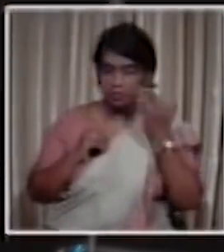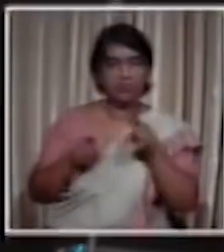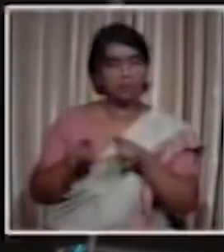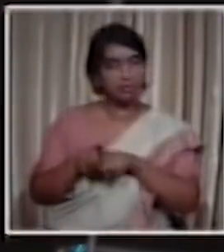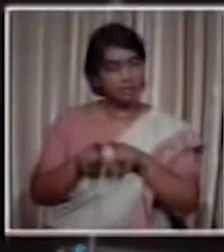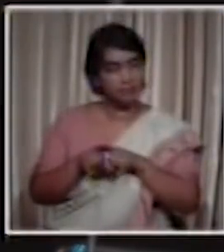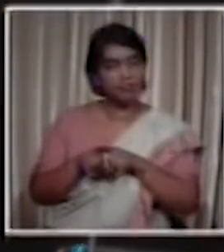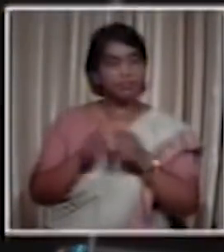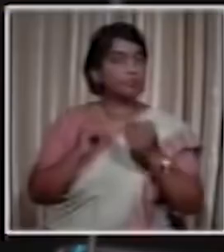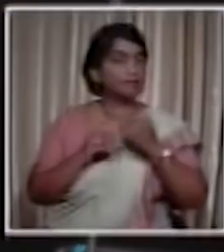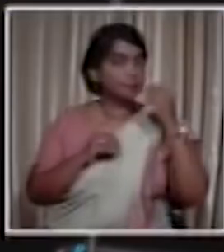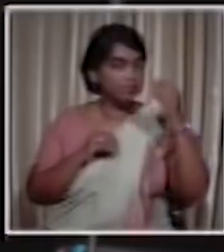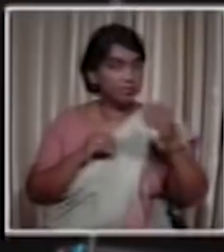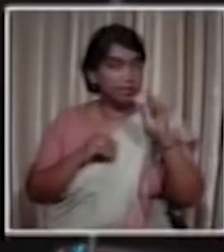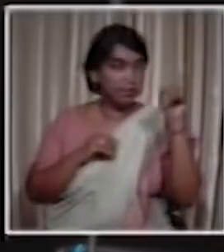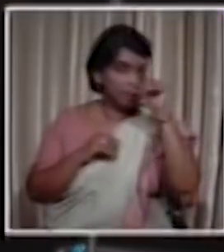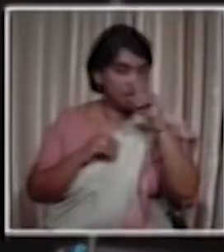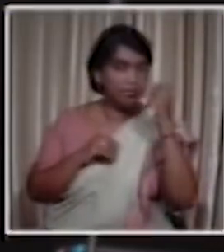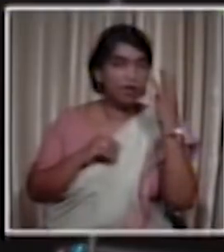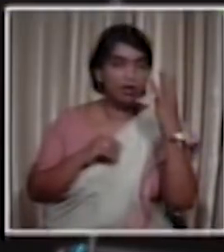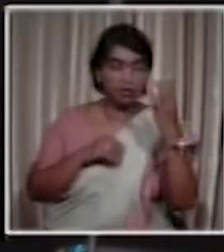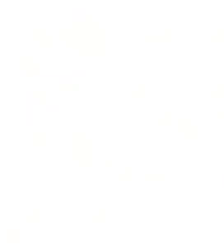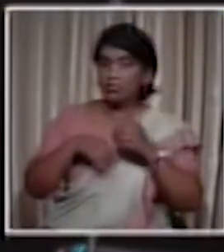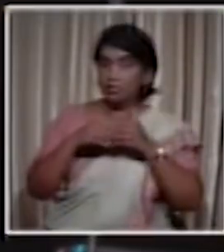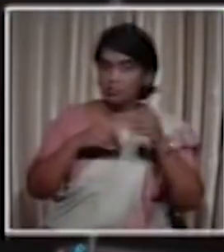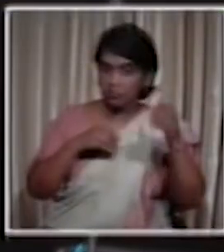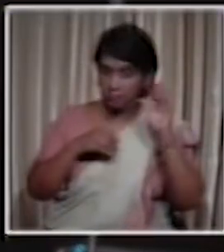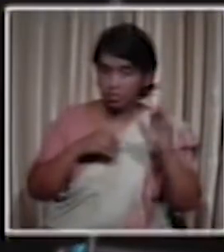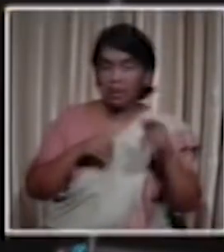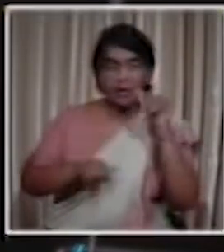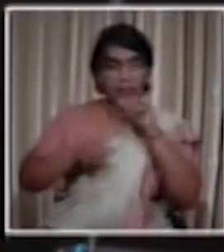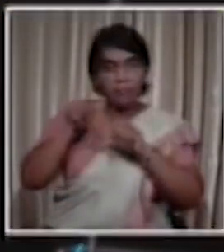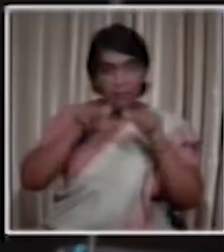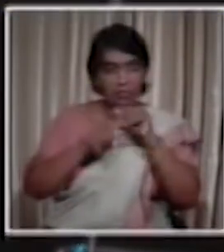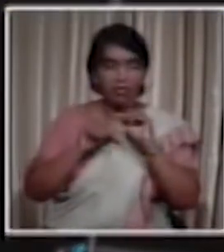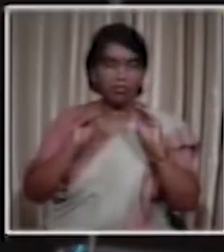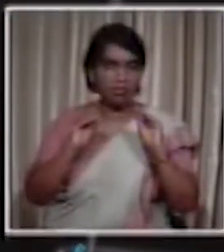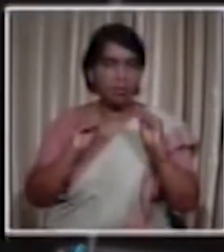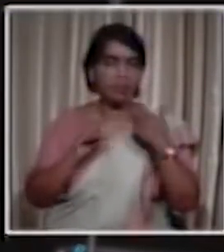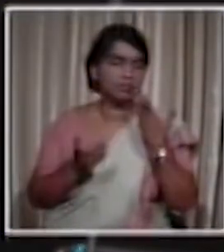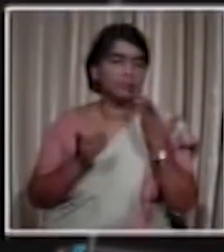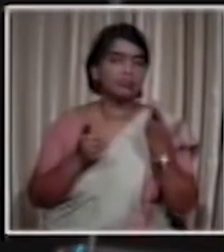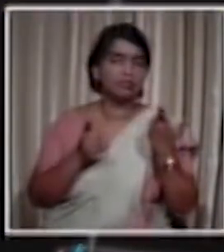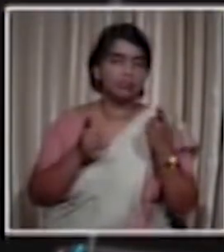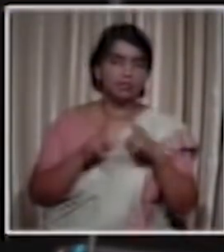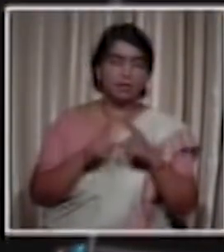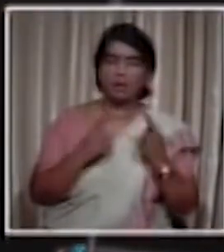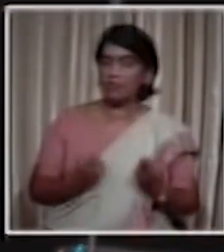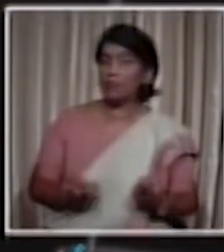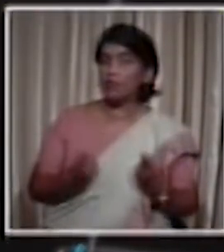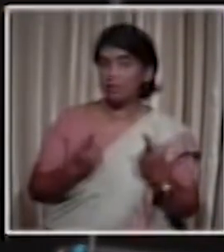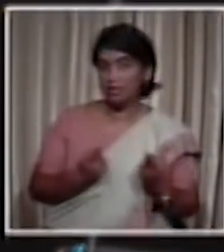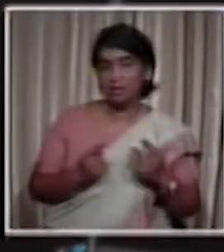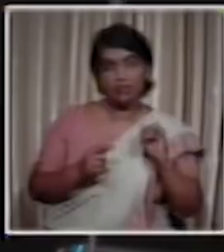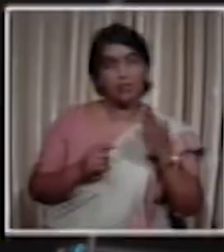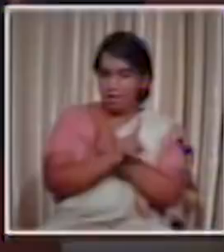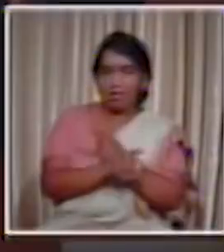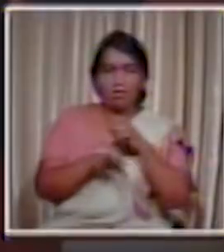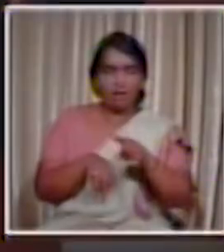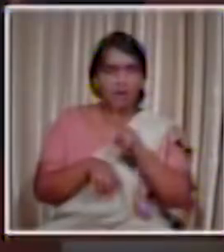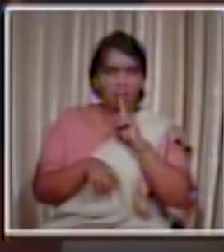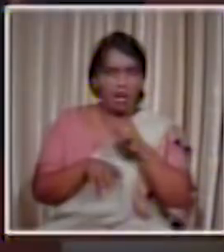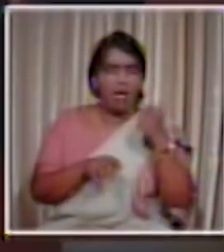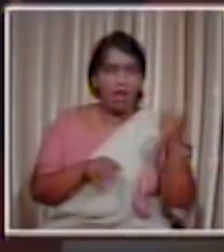නිසා ඉදිරියට එන මාස 3ක පමණ කාලයේදී ඖෂධ සැලකිය යුතු සංඛ්‍යාවක ඉංගියක් ඇති වෙන්න පුළුවන්කම